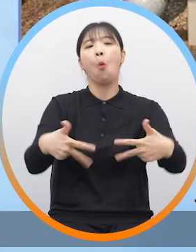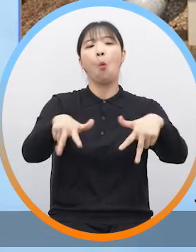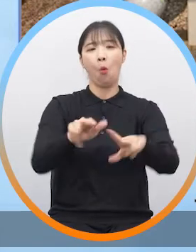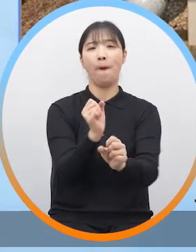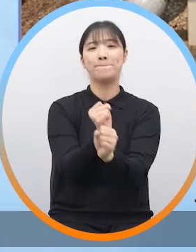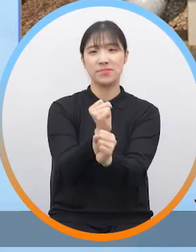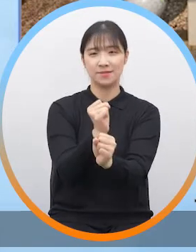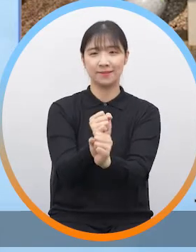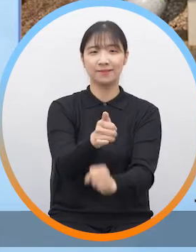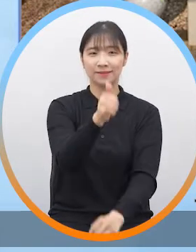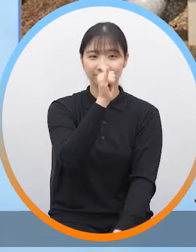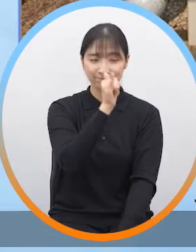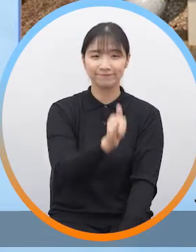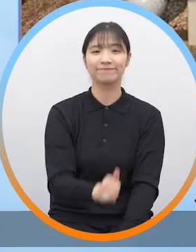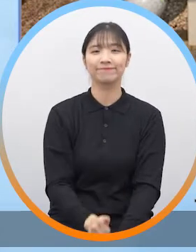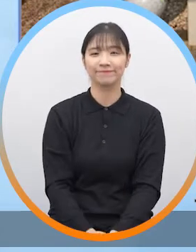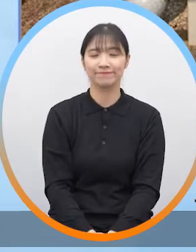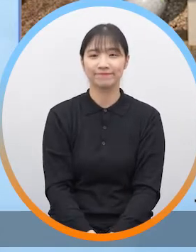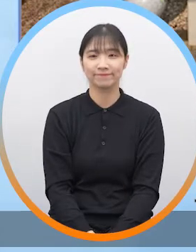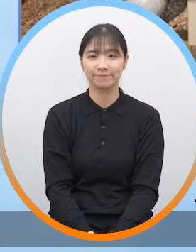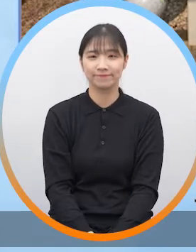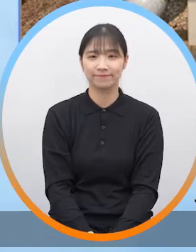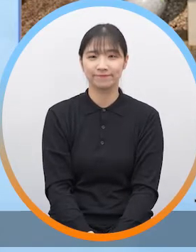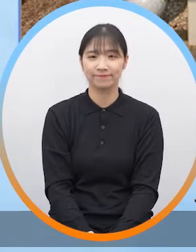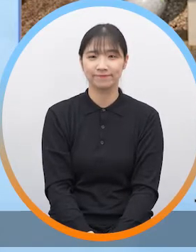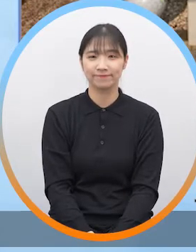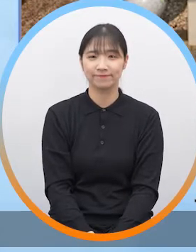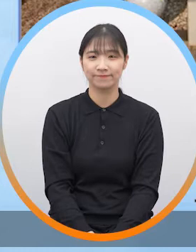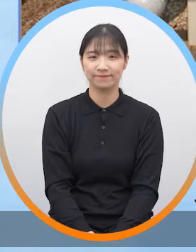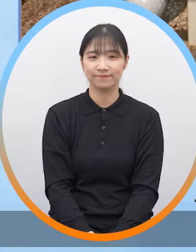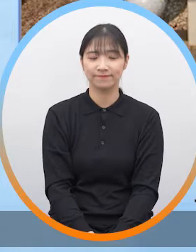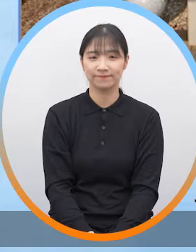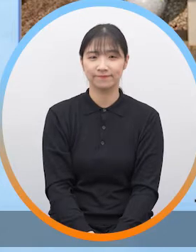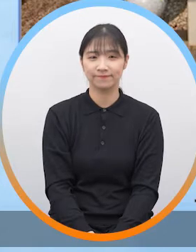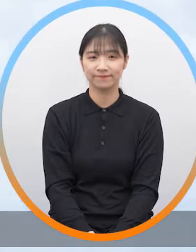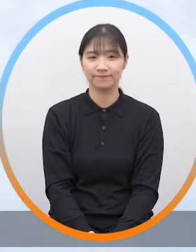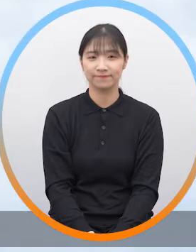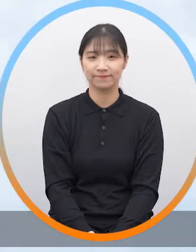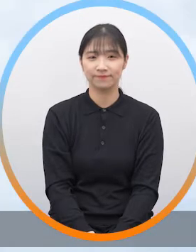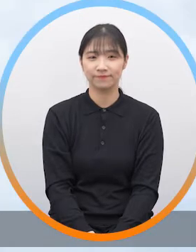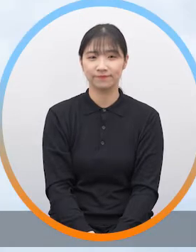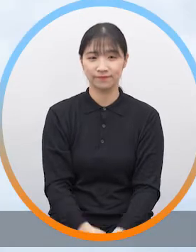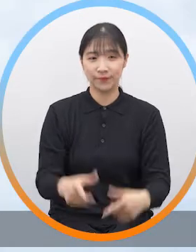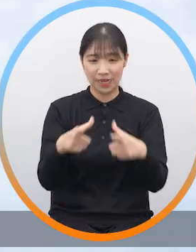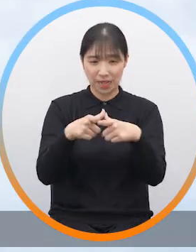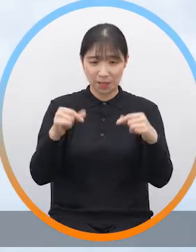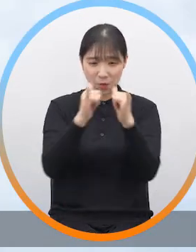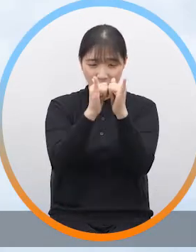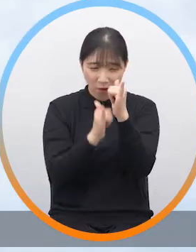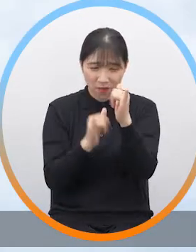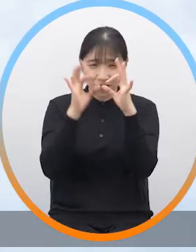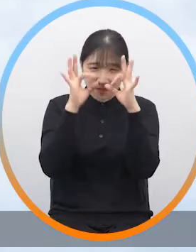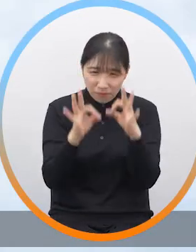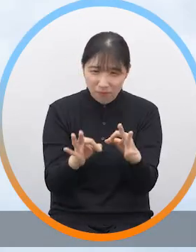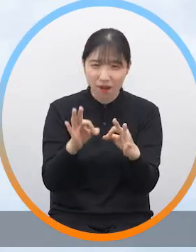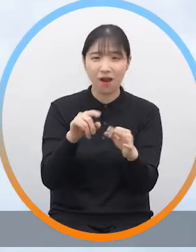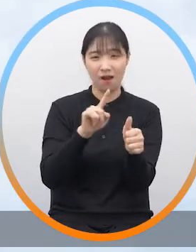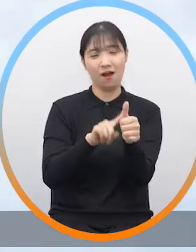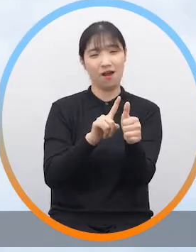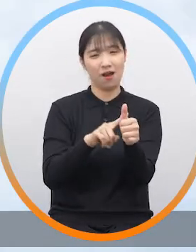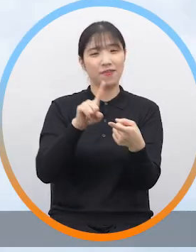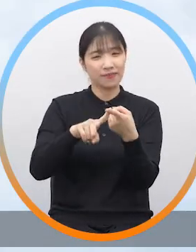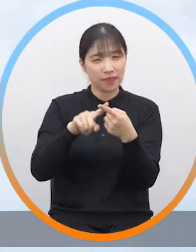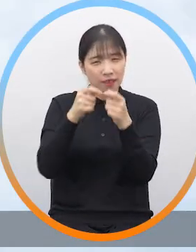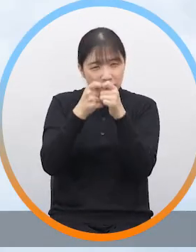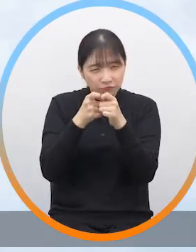공원으로 이렇게 이루어져 있습니다. 일본 사사에 나오는 왕인의 기록을 좀 더